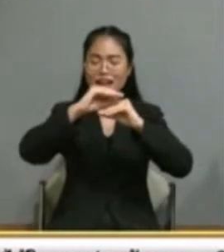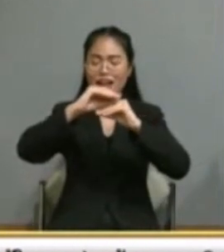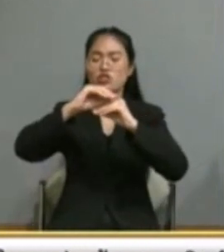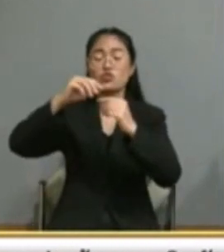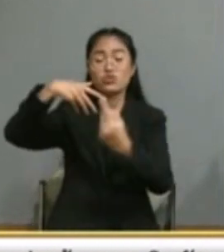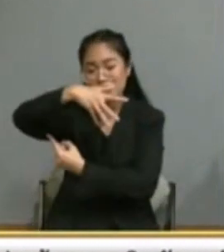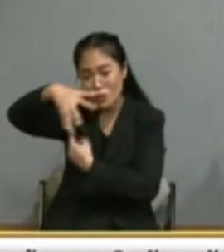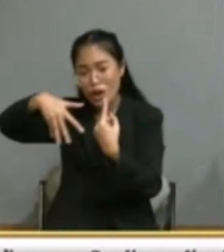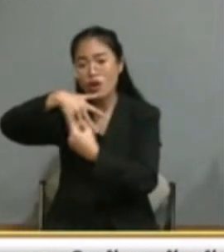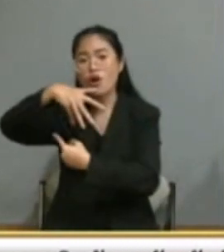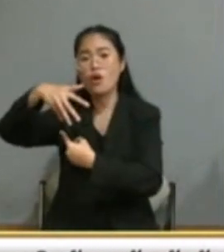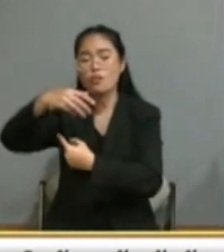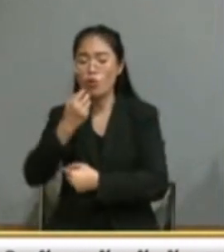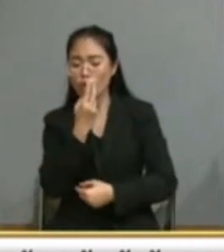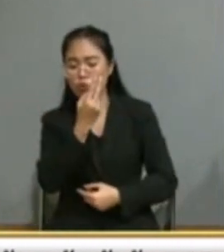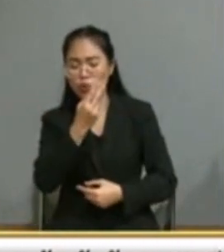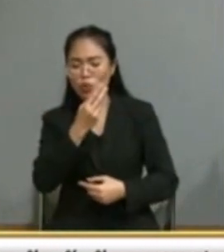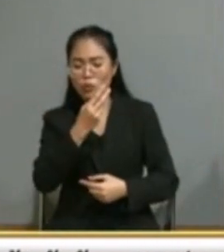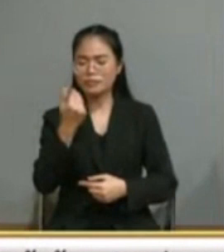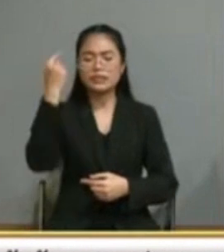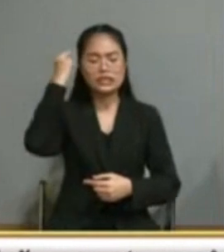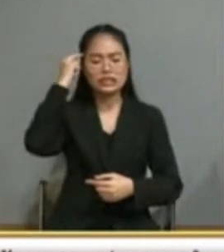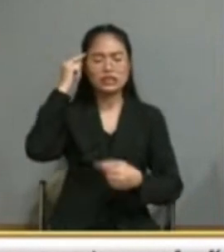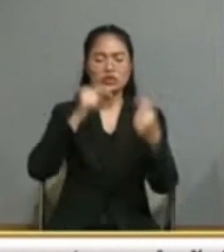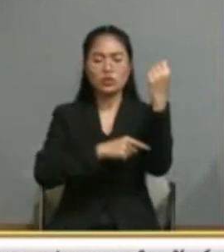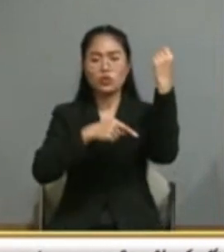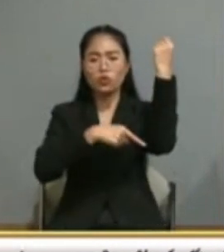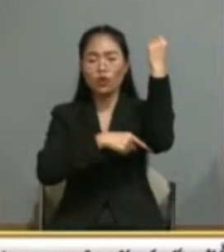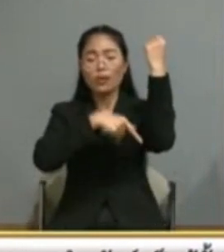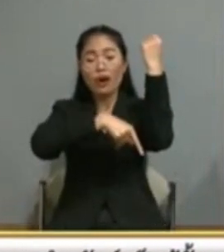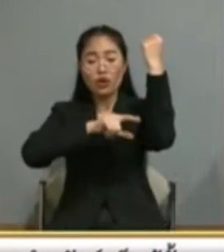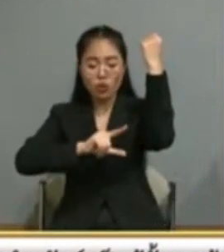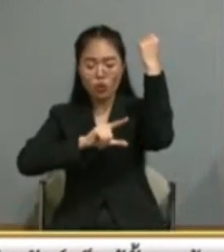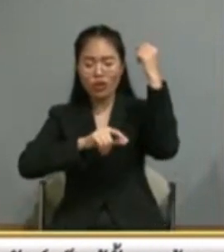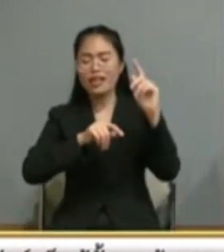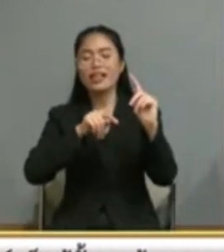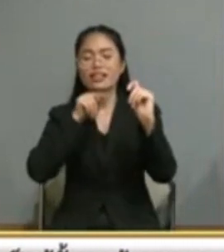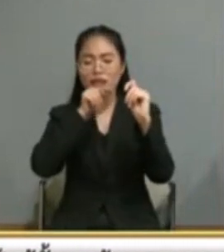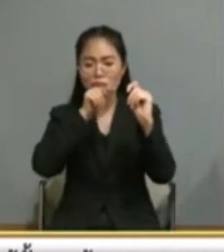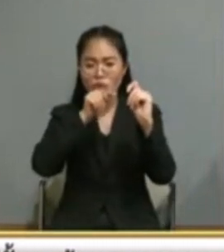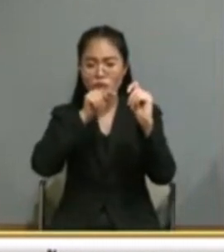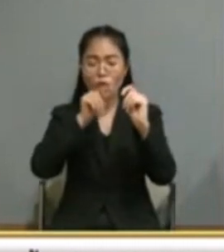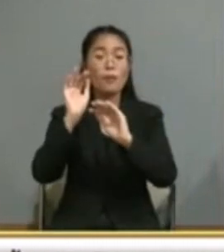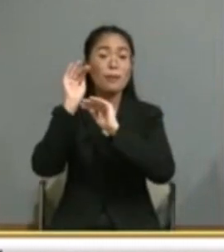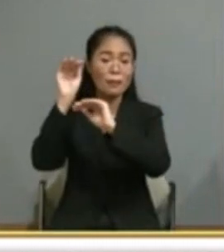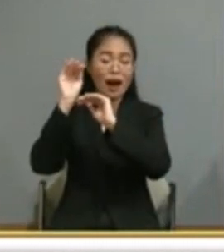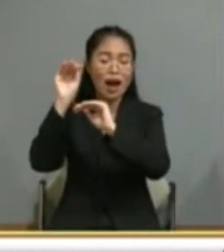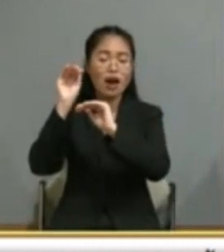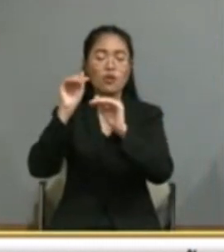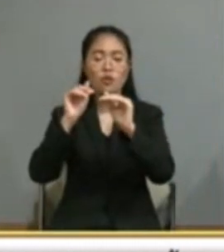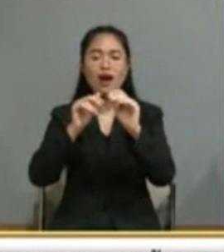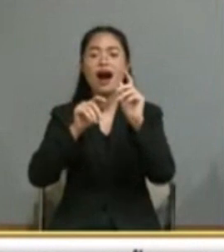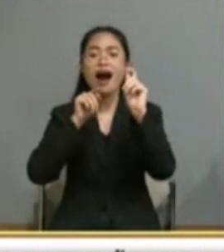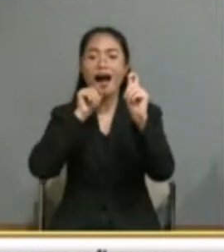านโดยกำหนดพืนที่เป้าหมายี่ตั้งสนามบินที่ตำบนควรมะพ้าวอำเภอเมืองจัหวดพระทรุง